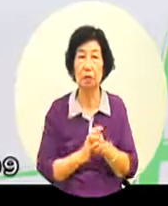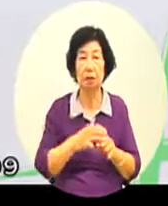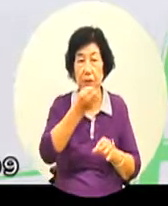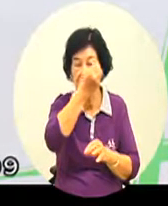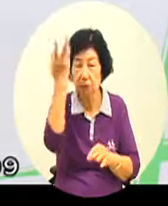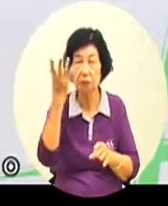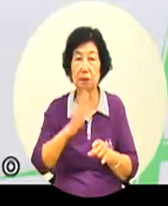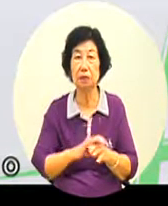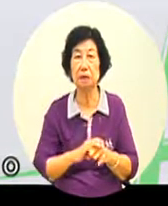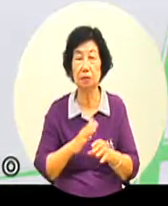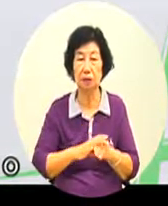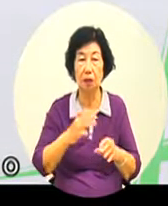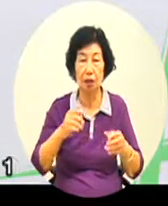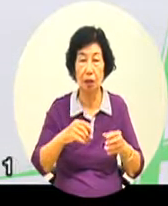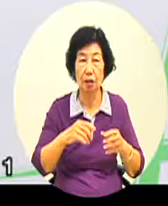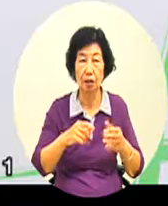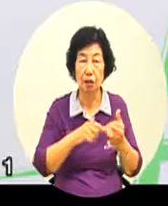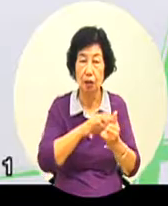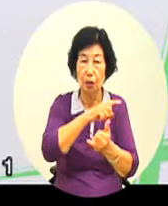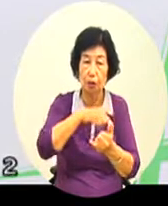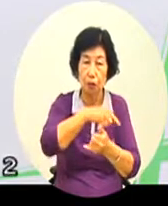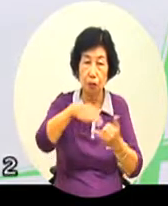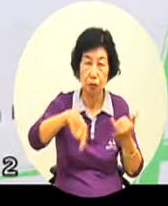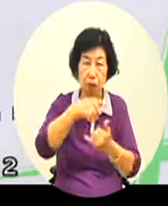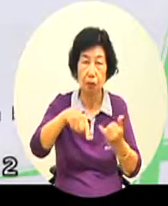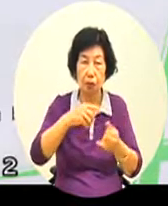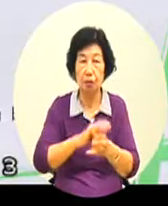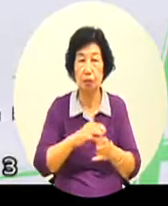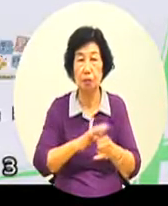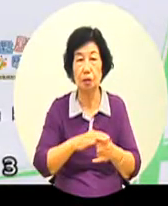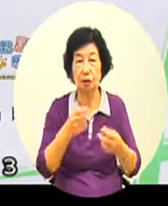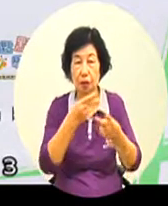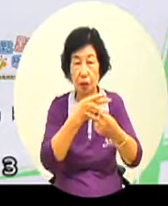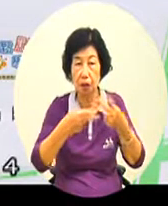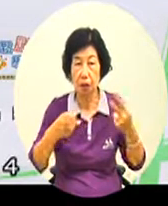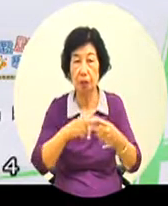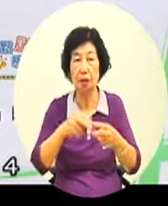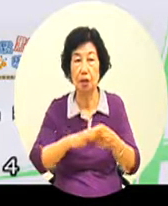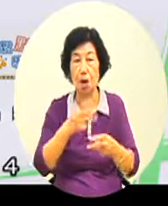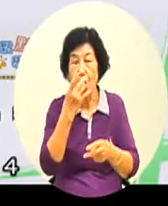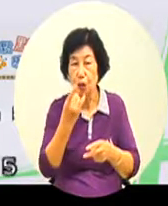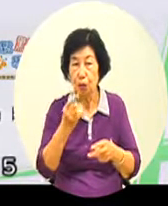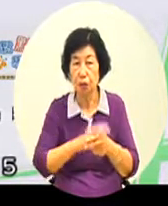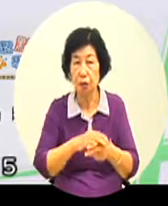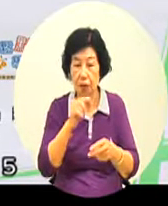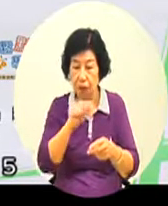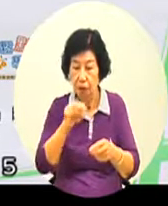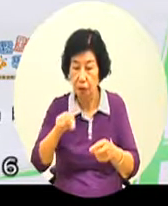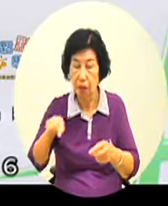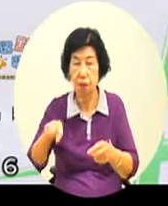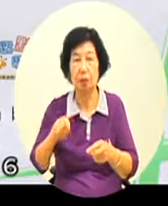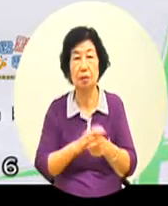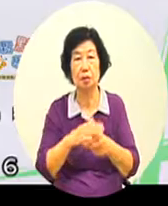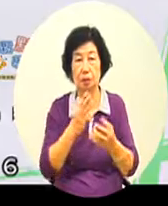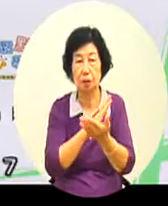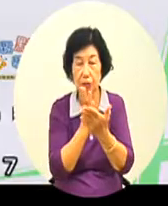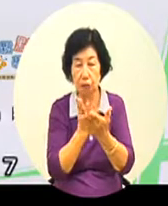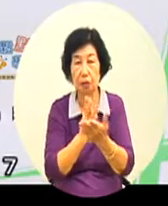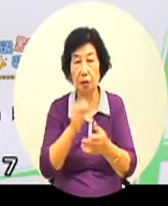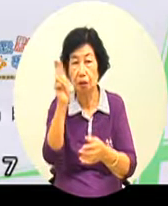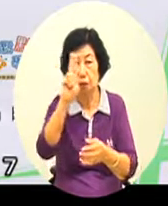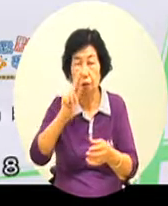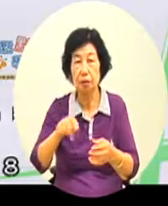及全国第一本的客语点读电子书哈，这个在上个礼拜推出哈。那这个